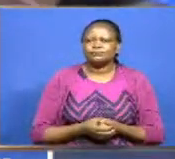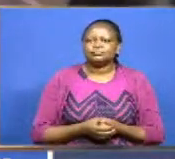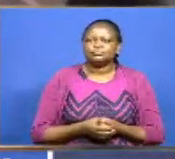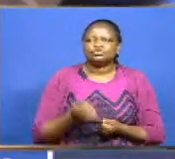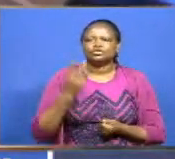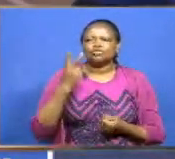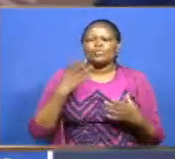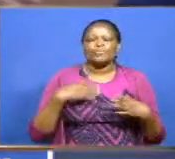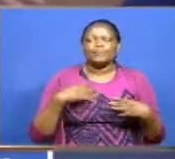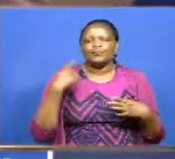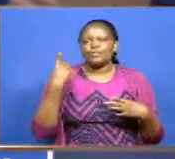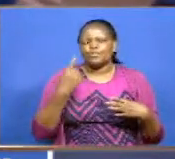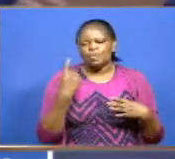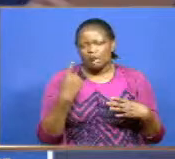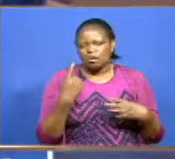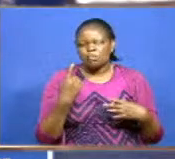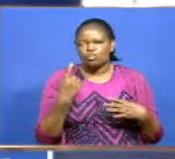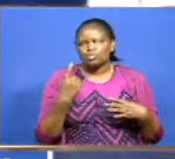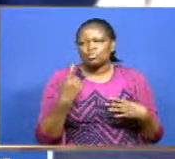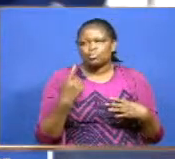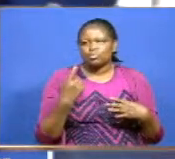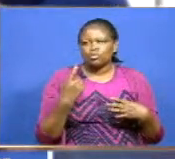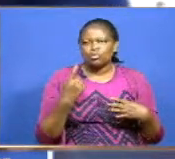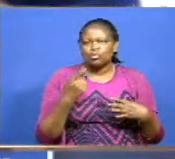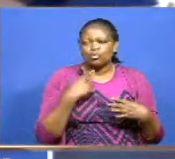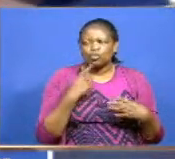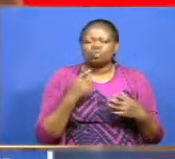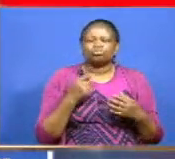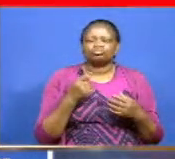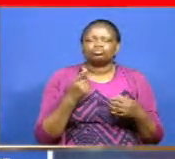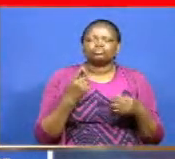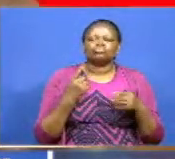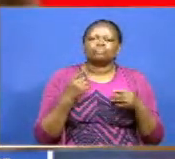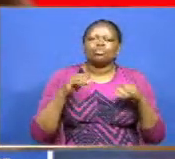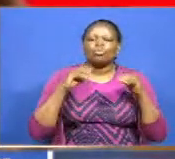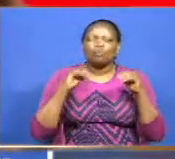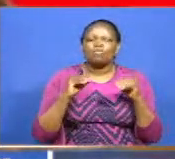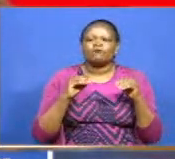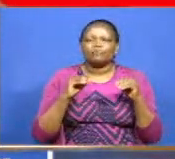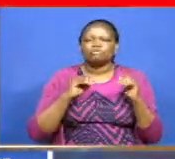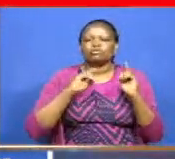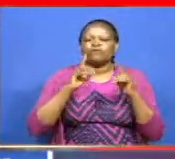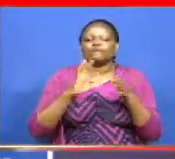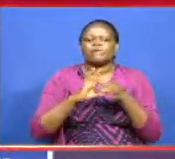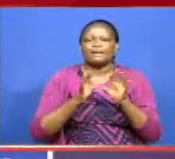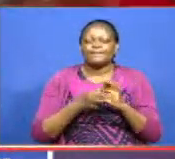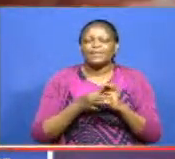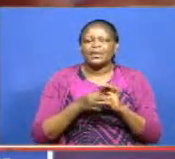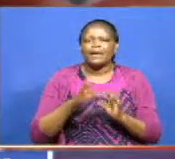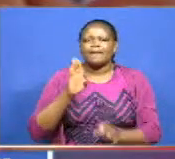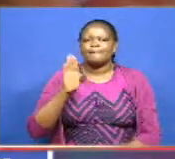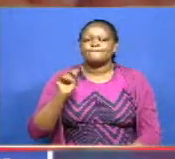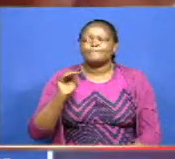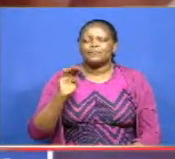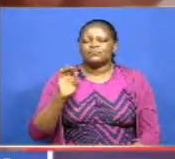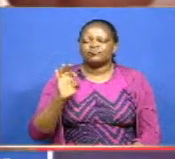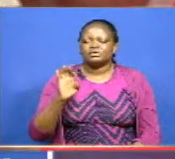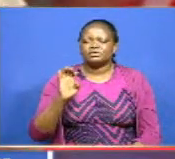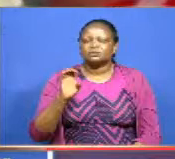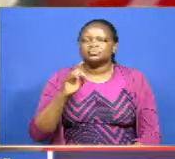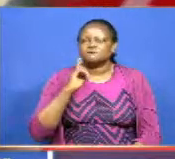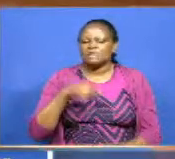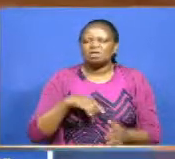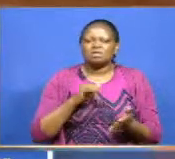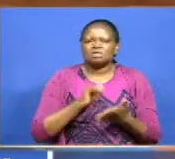wawili pekee, ni Kokoth na Kristen Ongare, waliojikatia tiketi za kushiriki kwenye michezo ya Olimpiki. Boniface Mugunde amesema kutolewa kwa